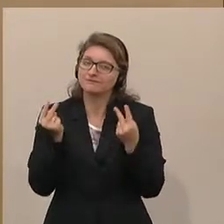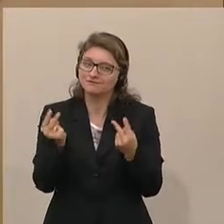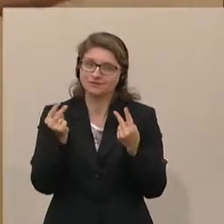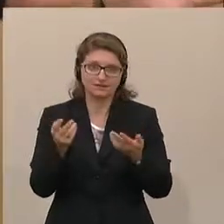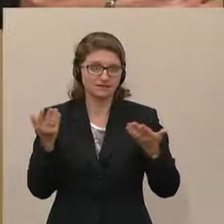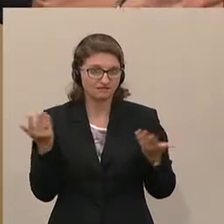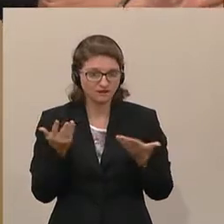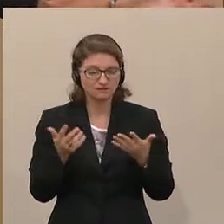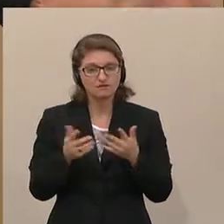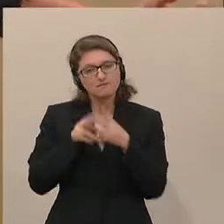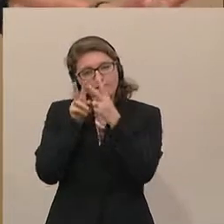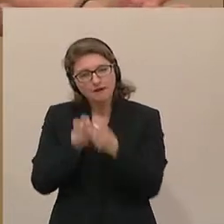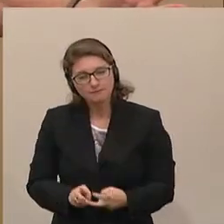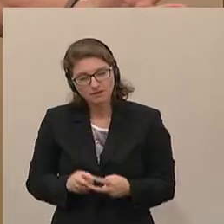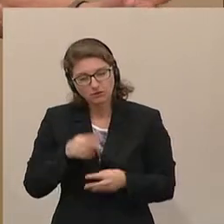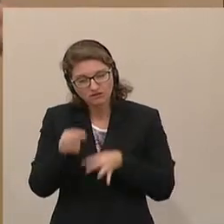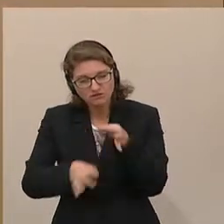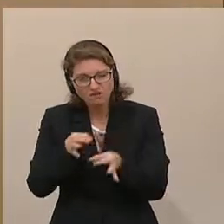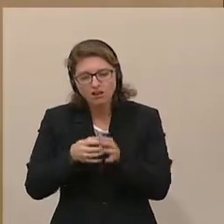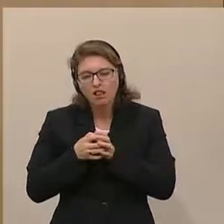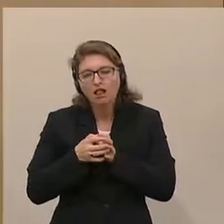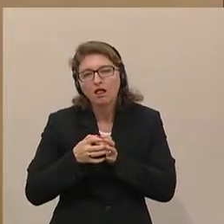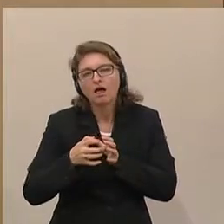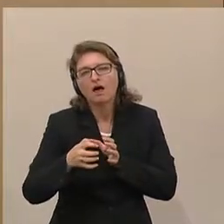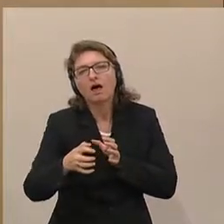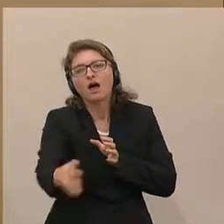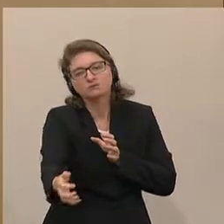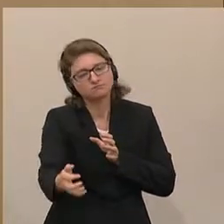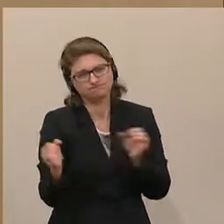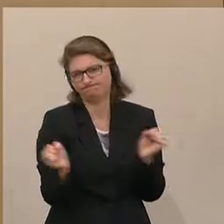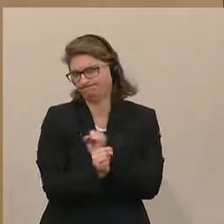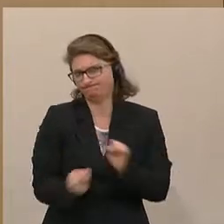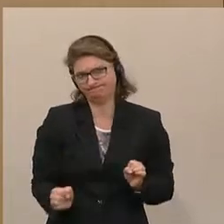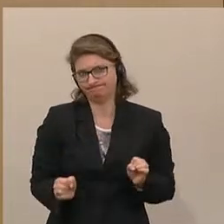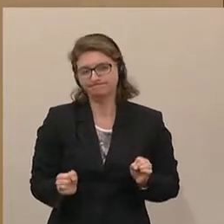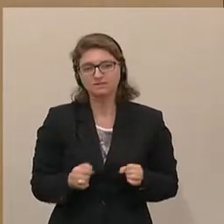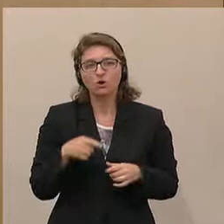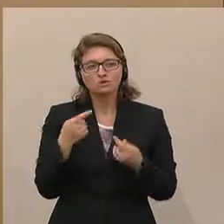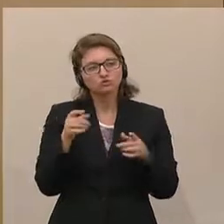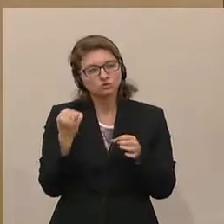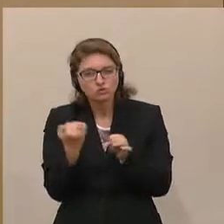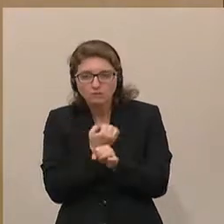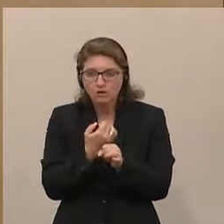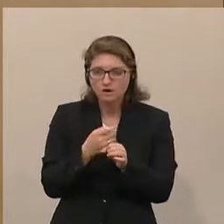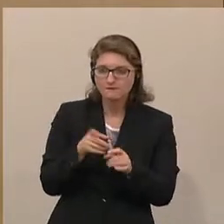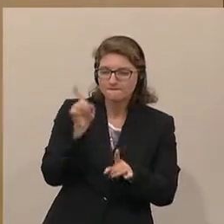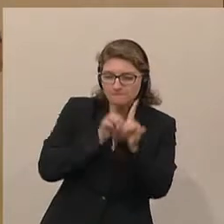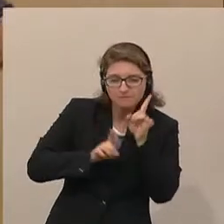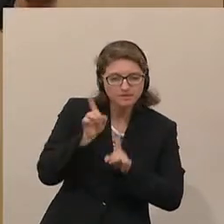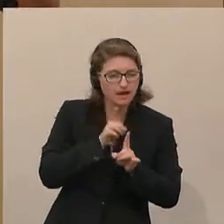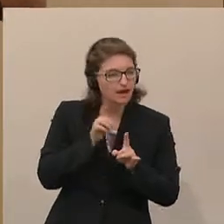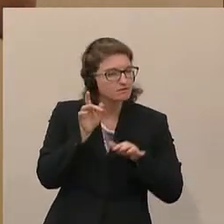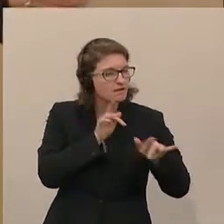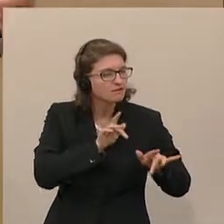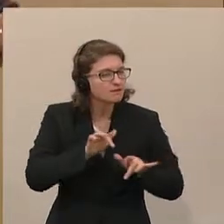dass Ermittlungsverfahren endlos dauern oder trotz massiver Verdachtsmomente eingestellt wird,